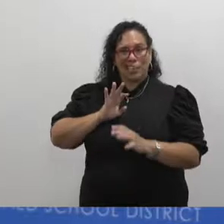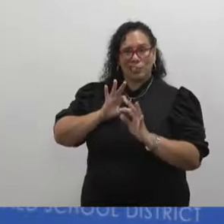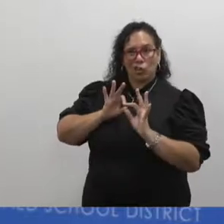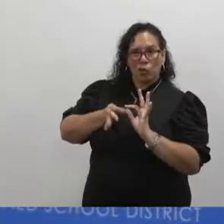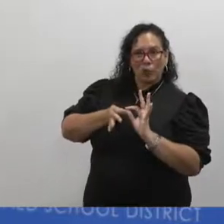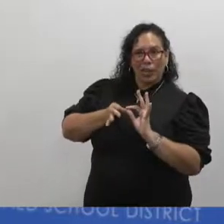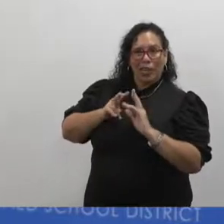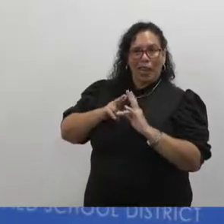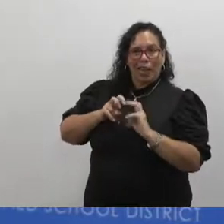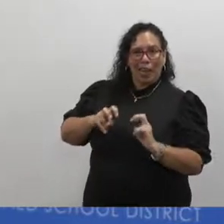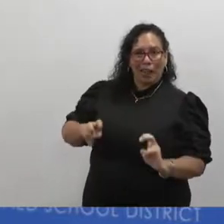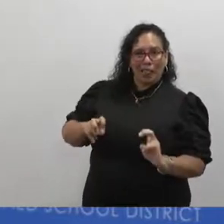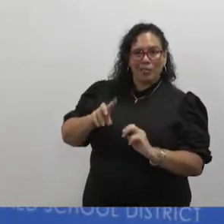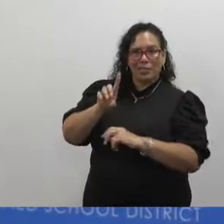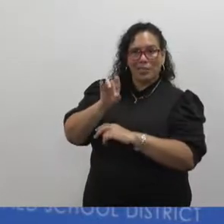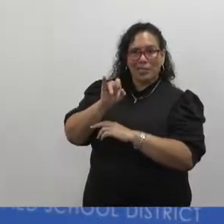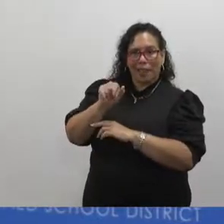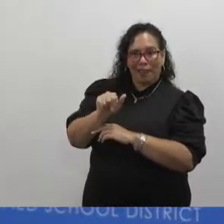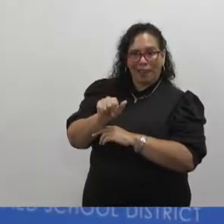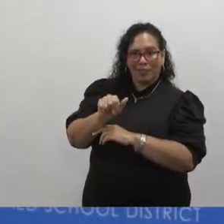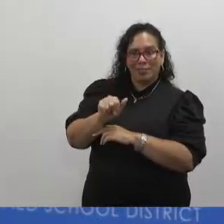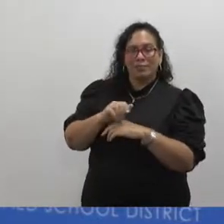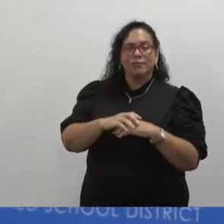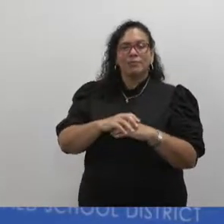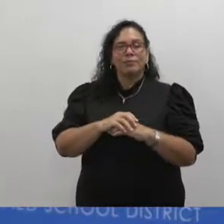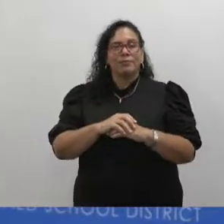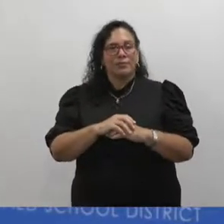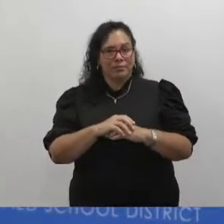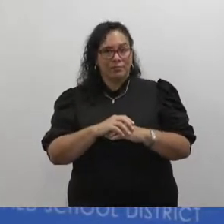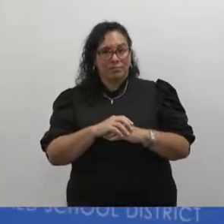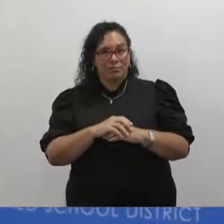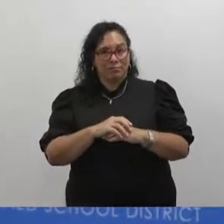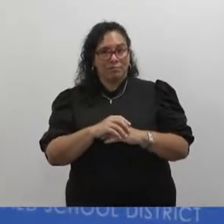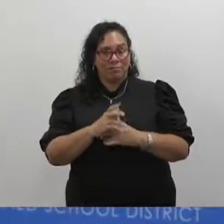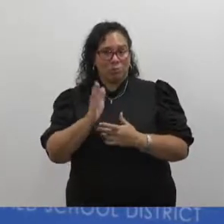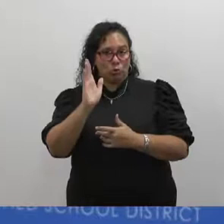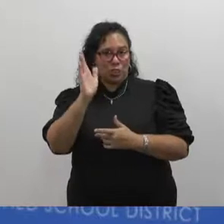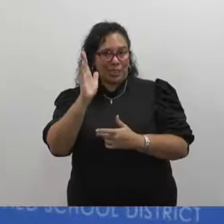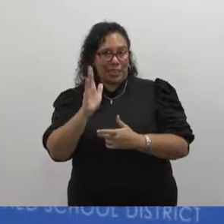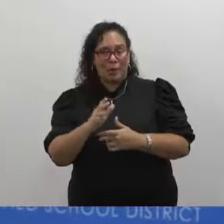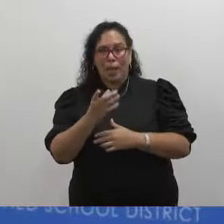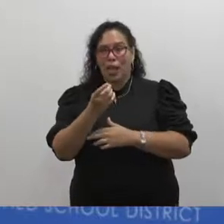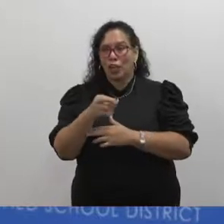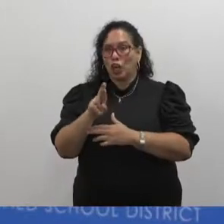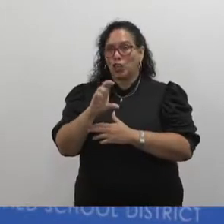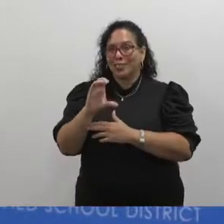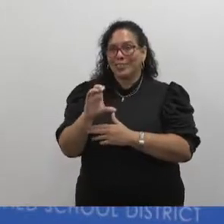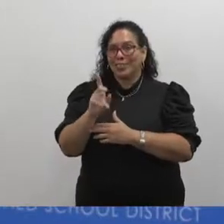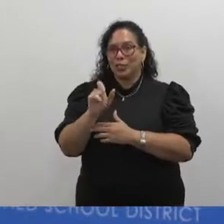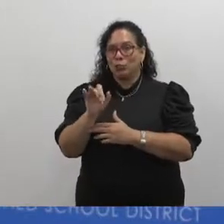bỏ prai tên này hay năng pin đất mơ tên này